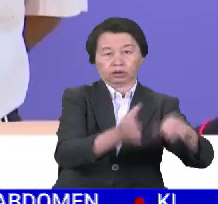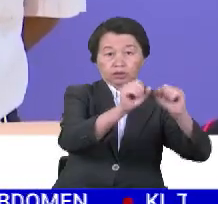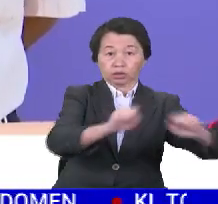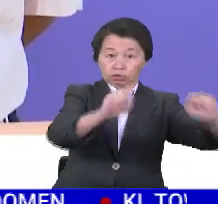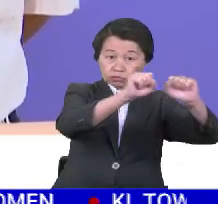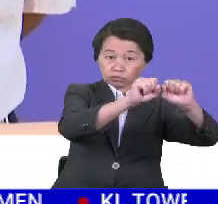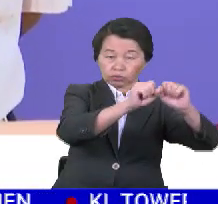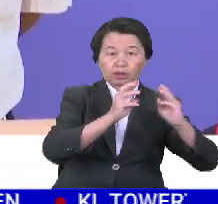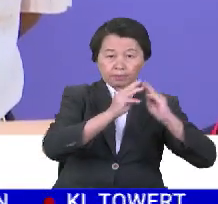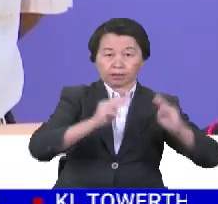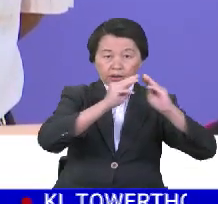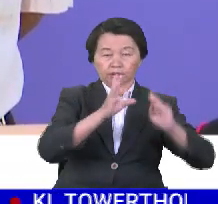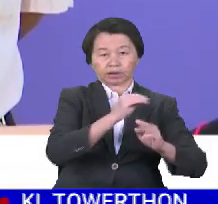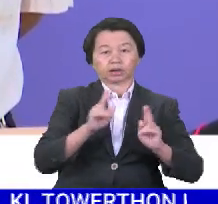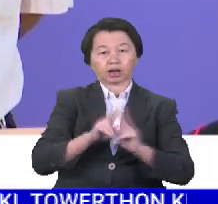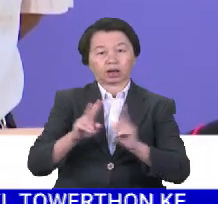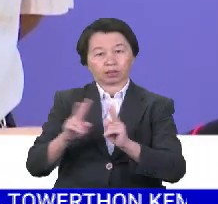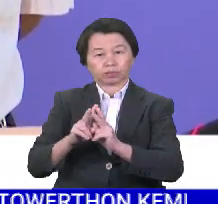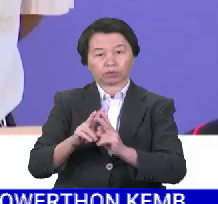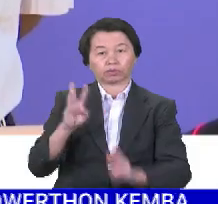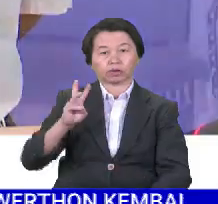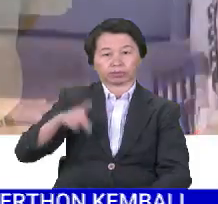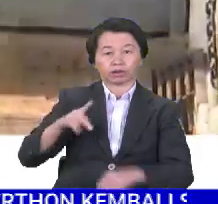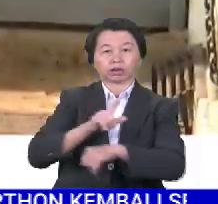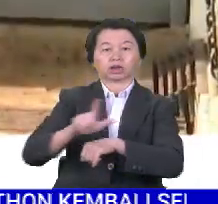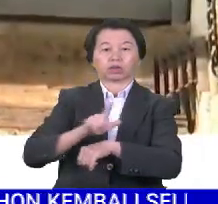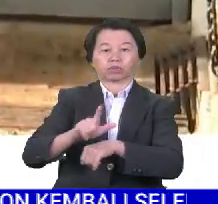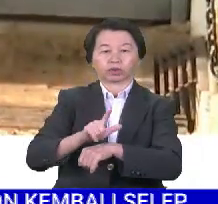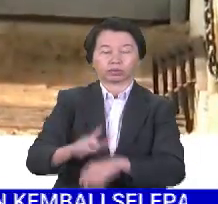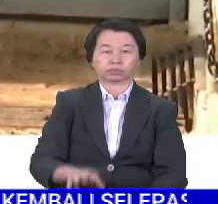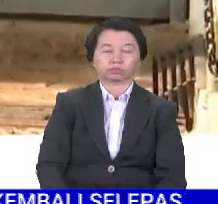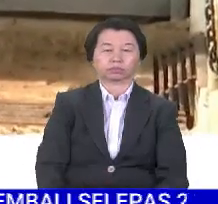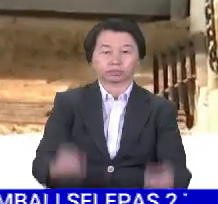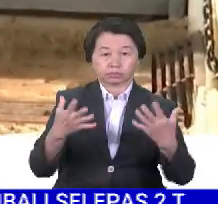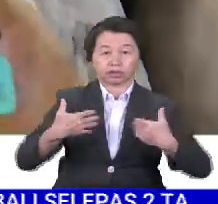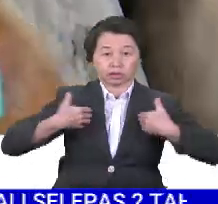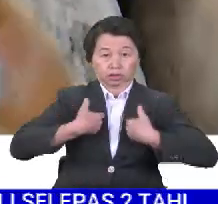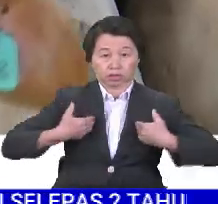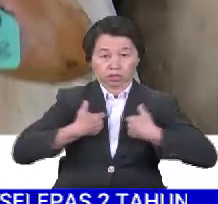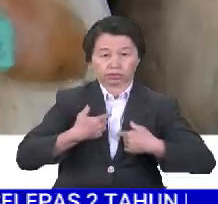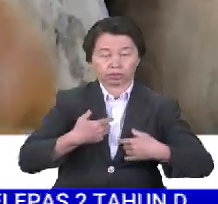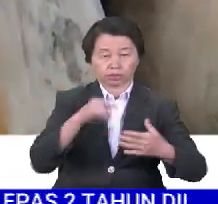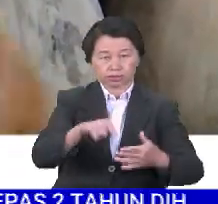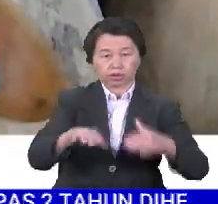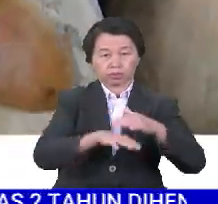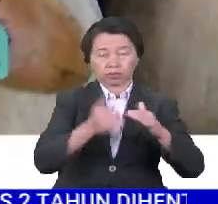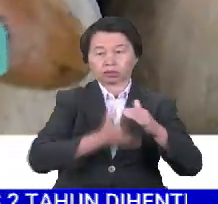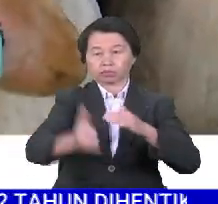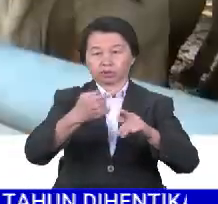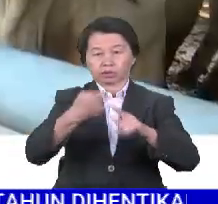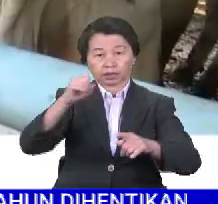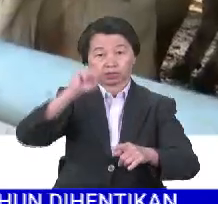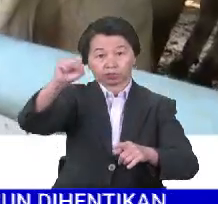surau, masjid dan juga kampung-kampung di wilayah Persekutuan Labuan. Katanya, kebanyakan haiwan ternakan tersebut dibawa masuk dari